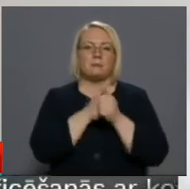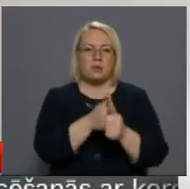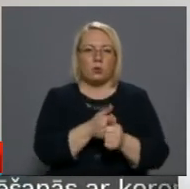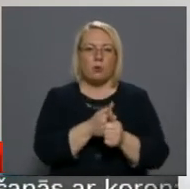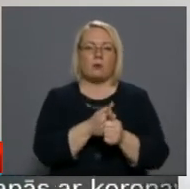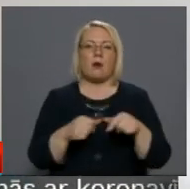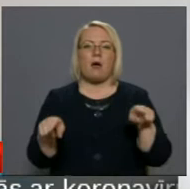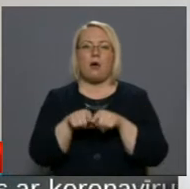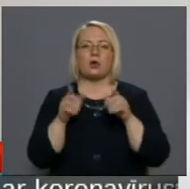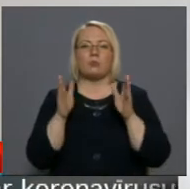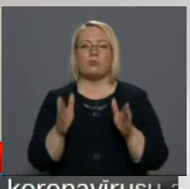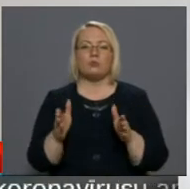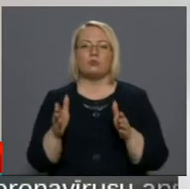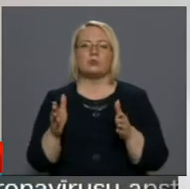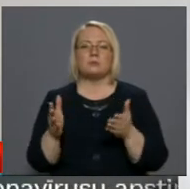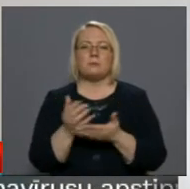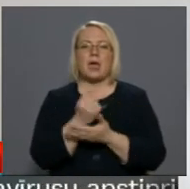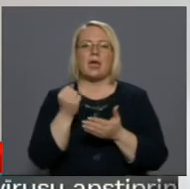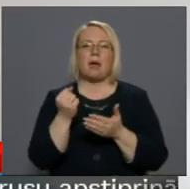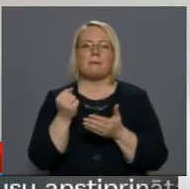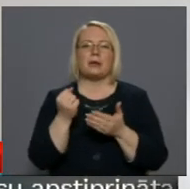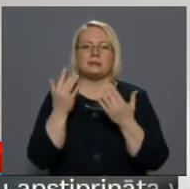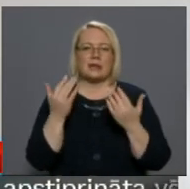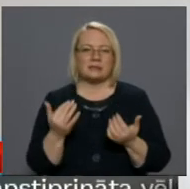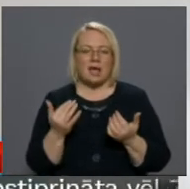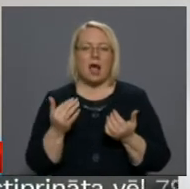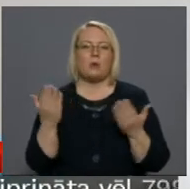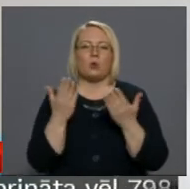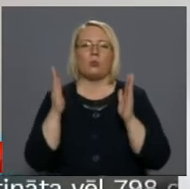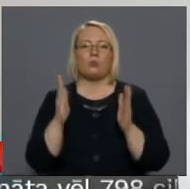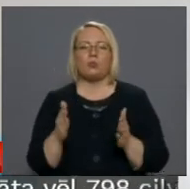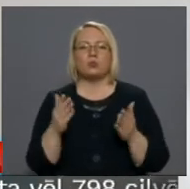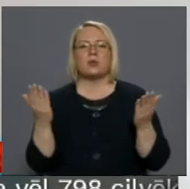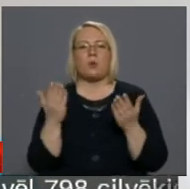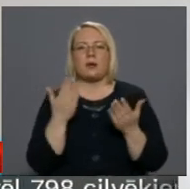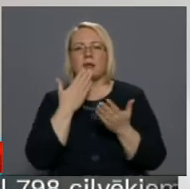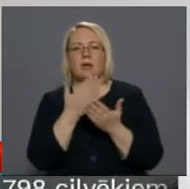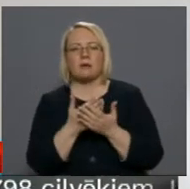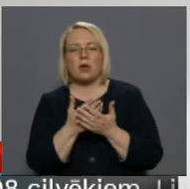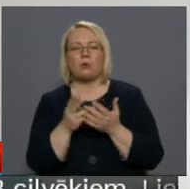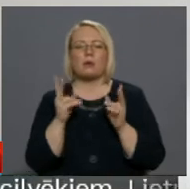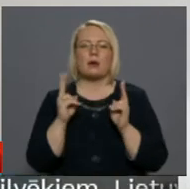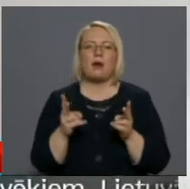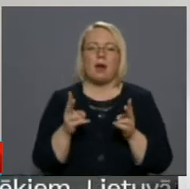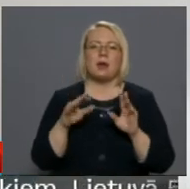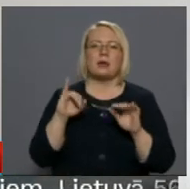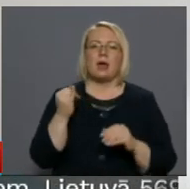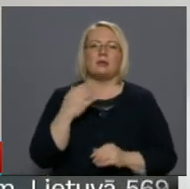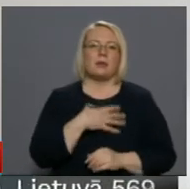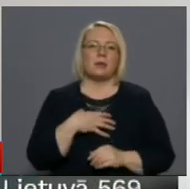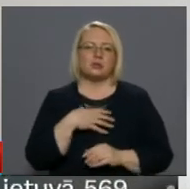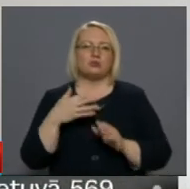apsekojumiem arī būs pieejami secinājumi, pēc kuriem varētu arī būt kādi ieteikumi, kā vai, ja